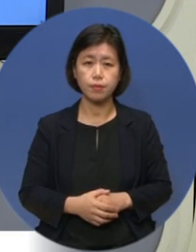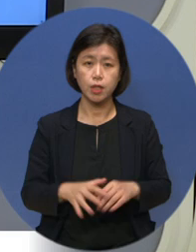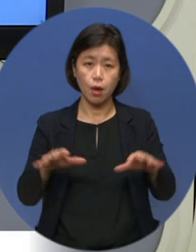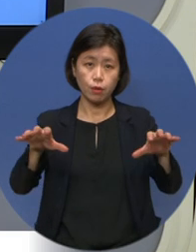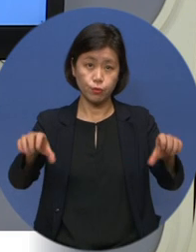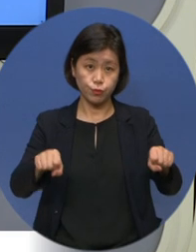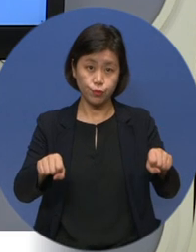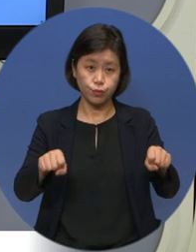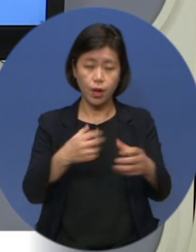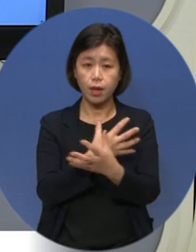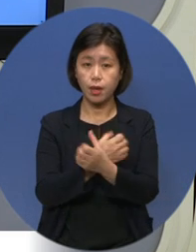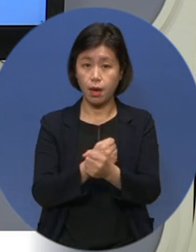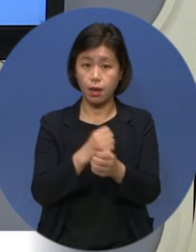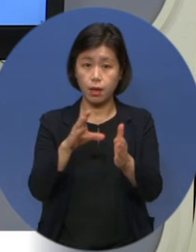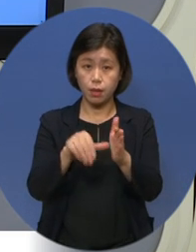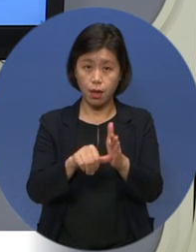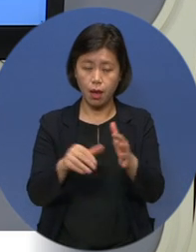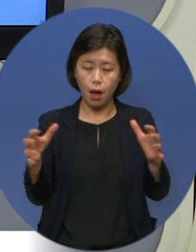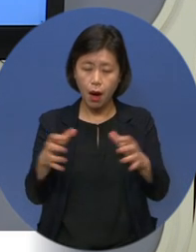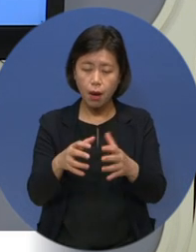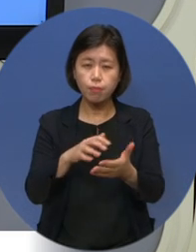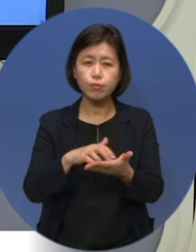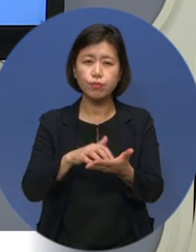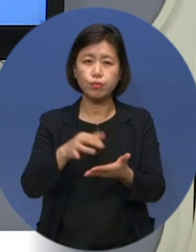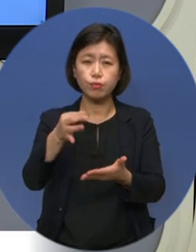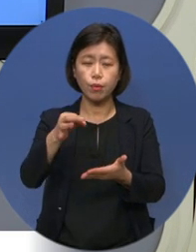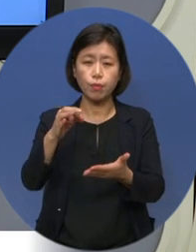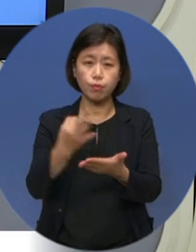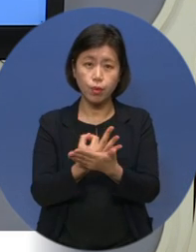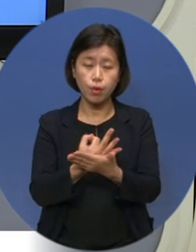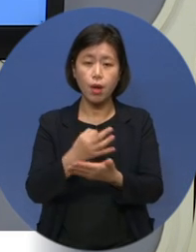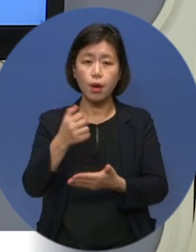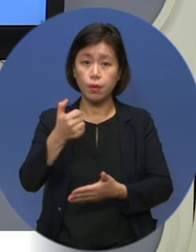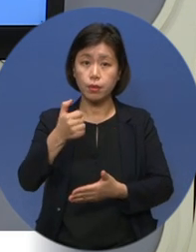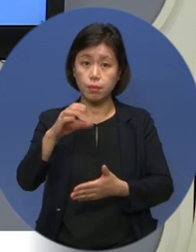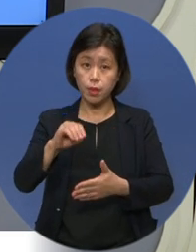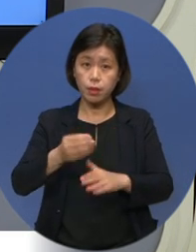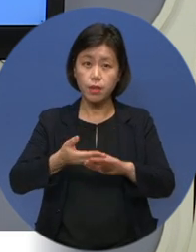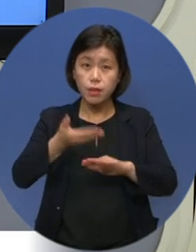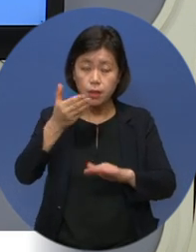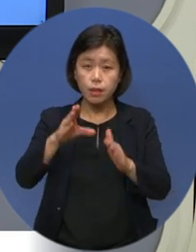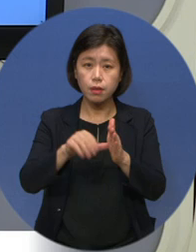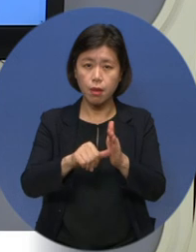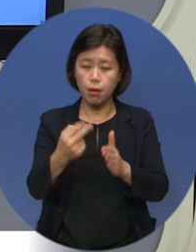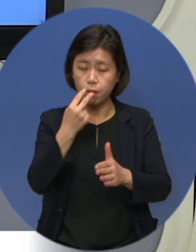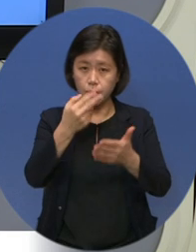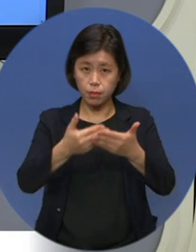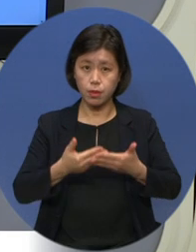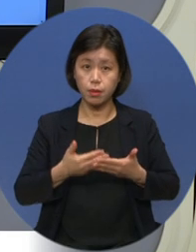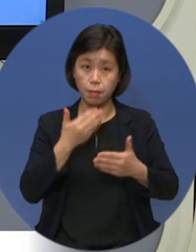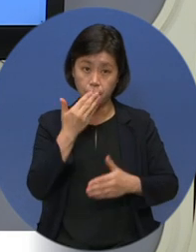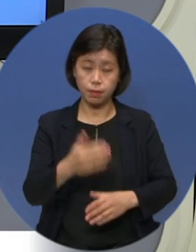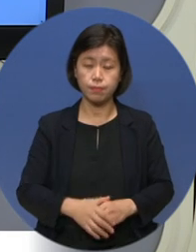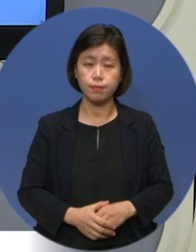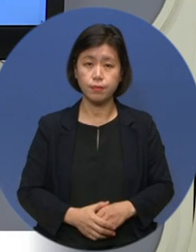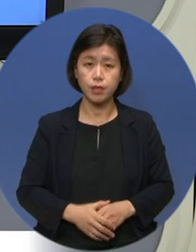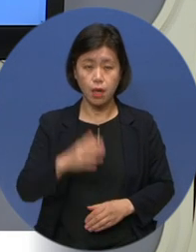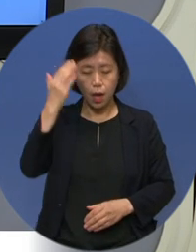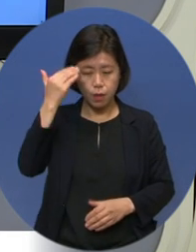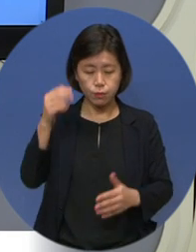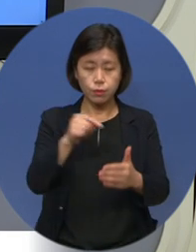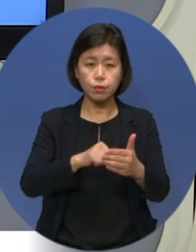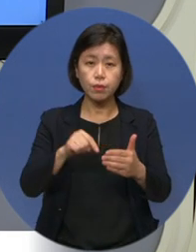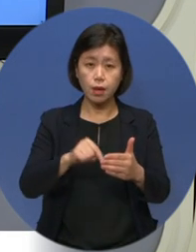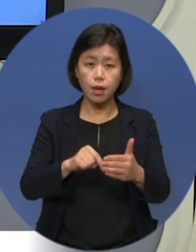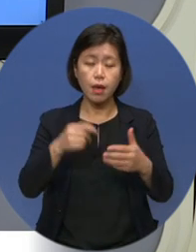소득이 50만원 이상 이어야 고용보험 적용을 받을 수 있습니다 국내 예술인 약 17만 명